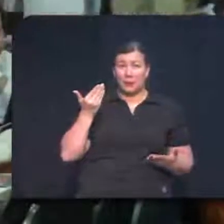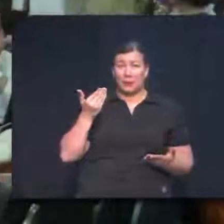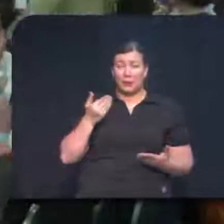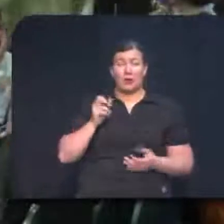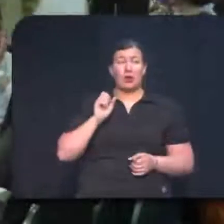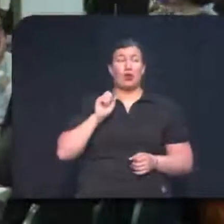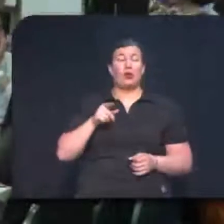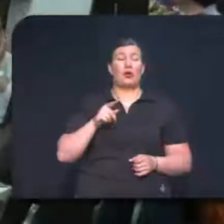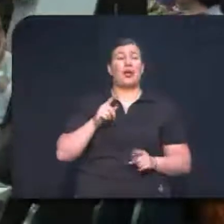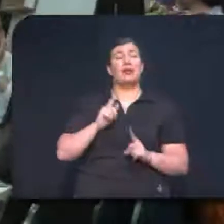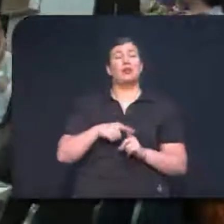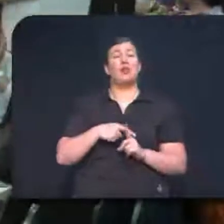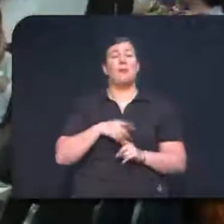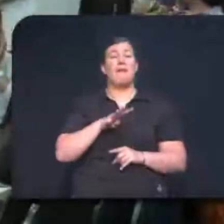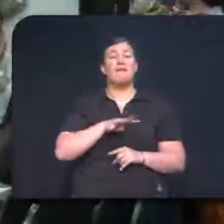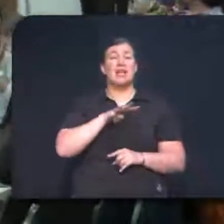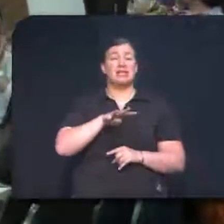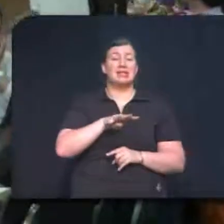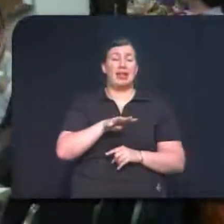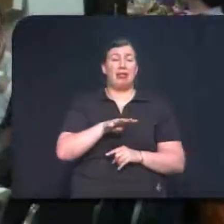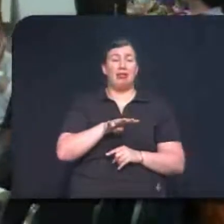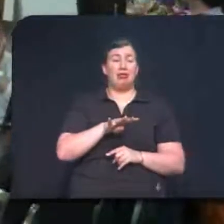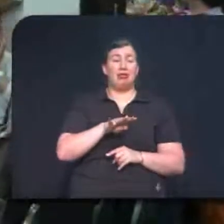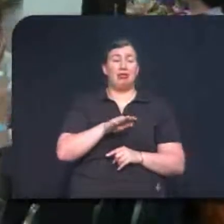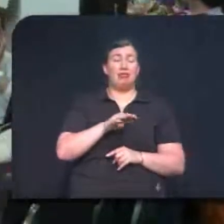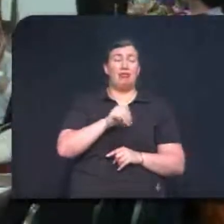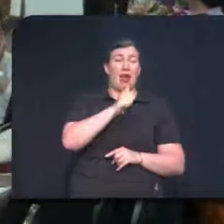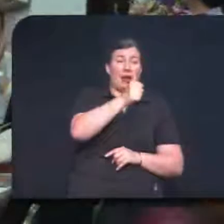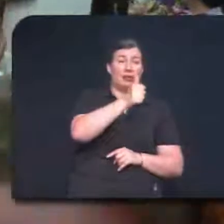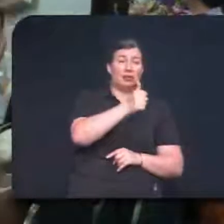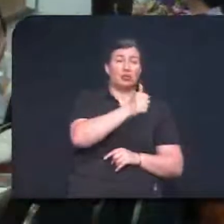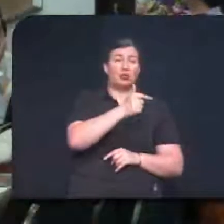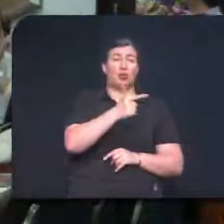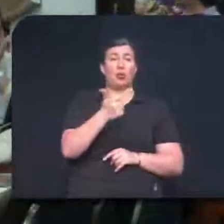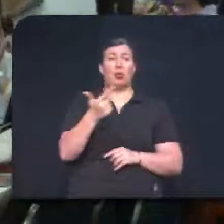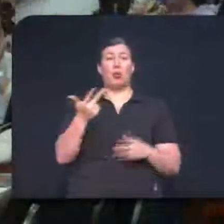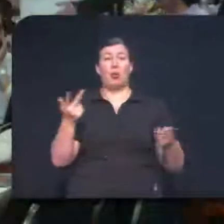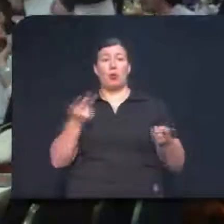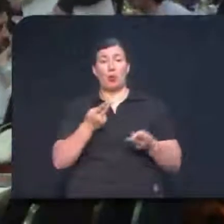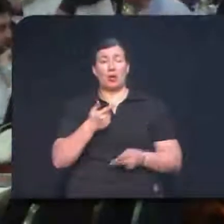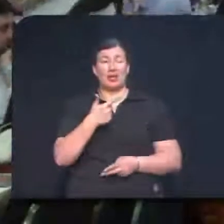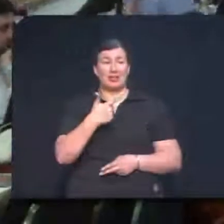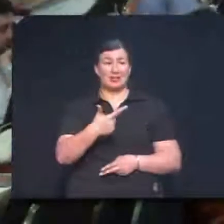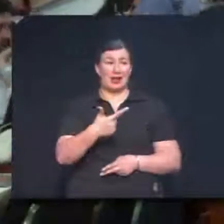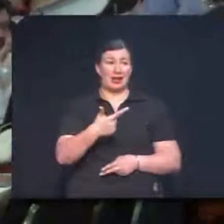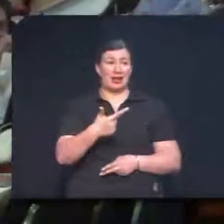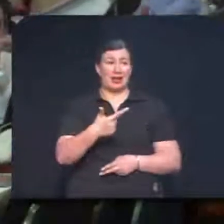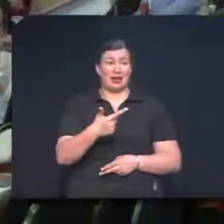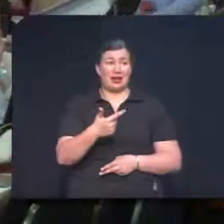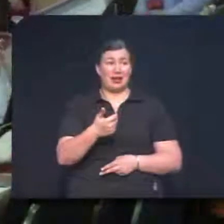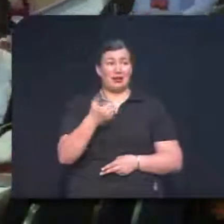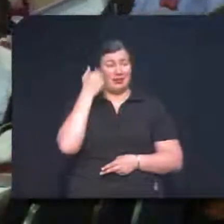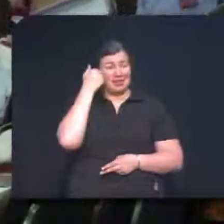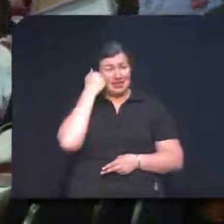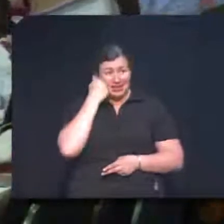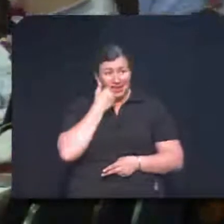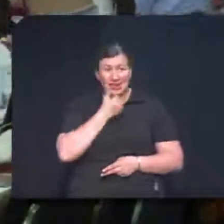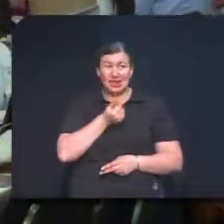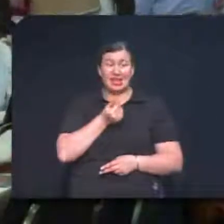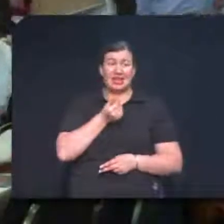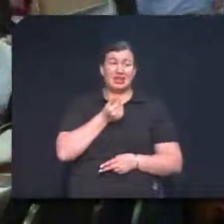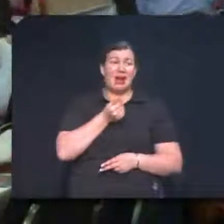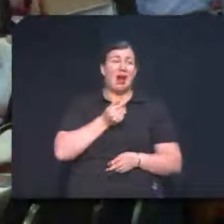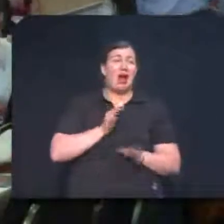Nummer 14 entweder 1 oder 2 kein approval ganz